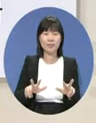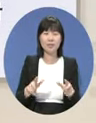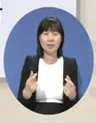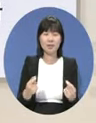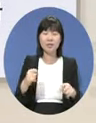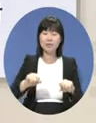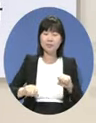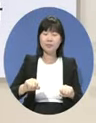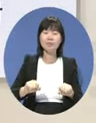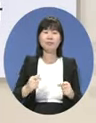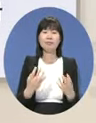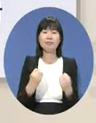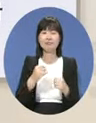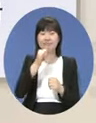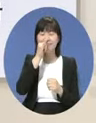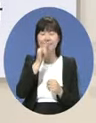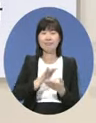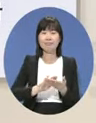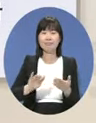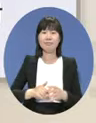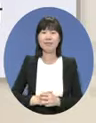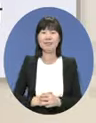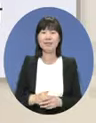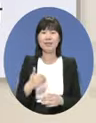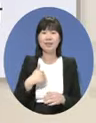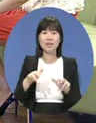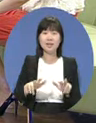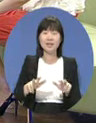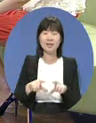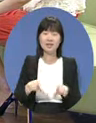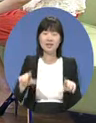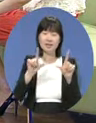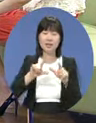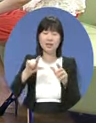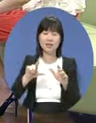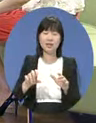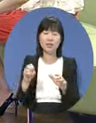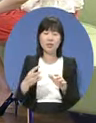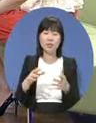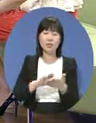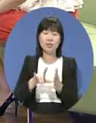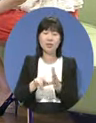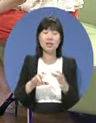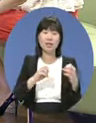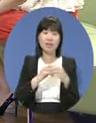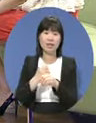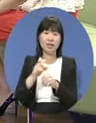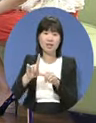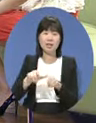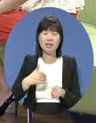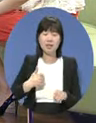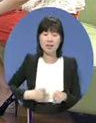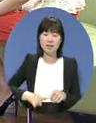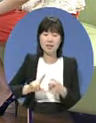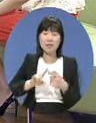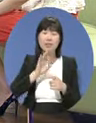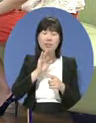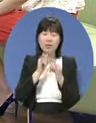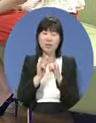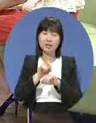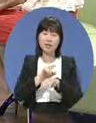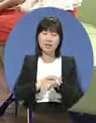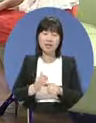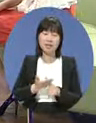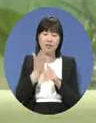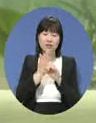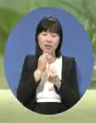이런 행동들을 아이들이 상당히 좀 많이 보이게 됩니다. 그래요. 저희가 이제 일상생활 또 놀이할 때 대화할 때 내 아이는 정말 사회성이 잘